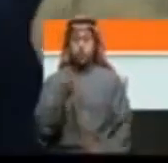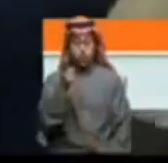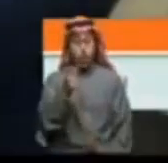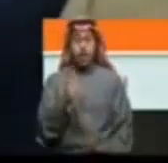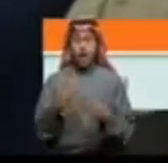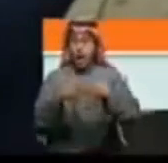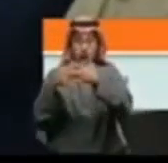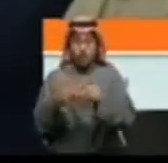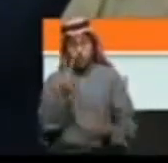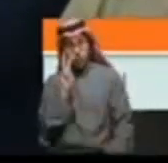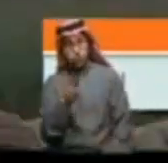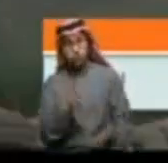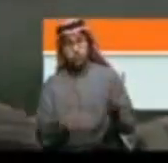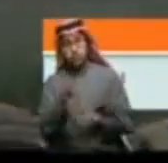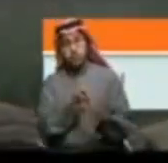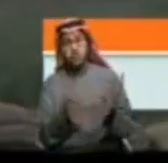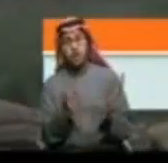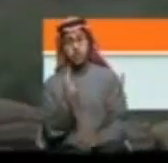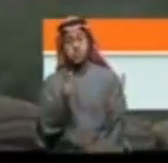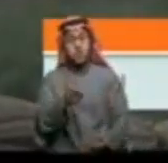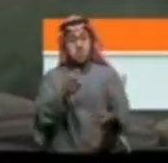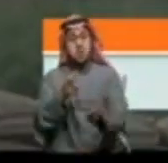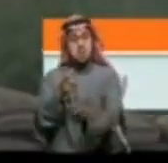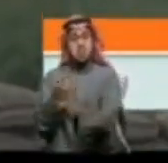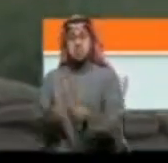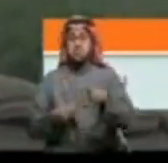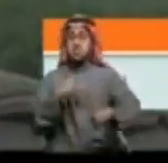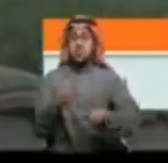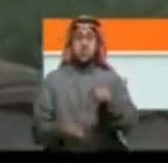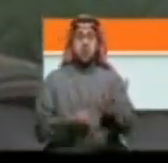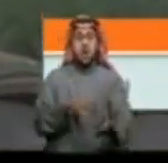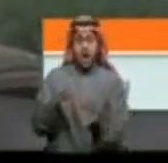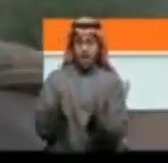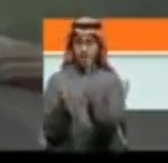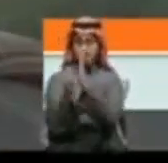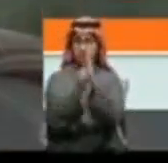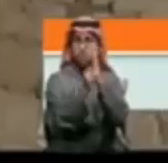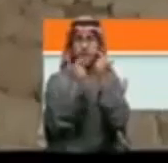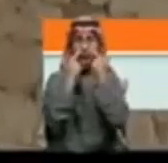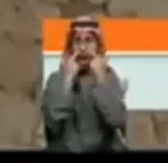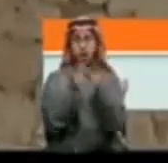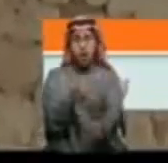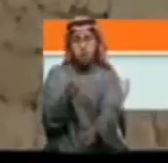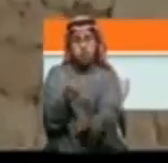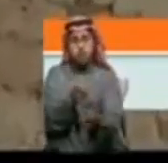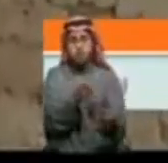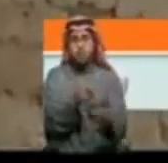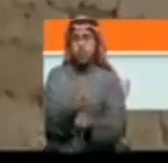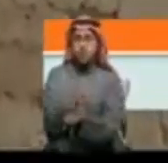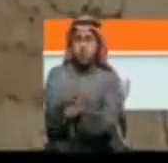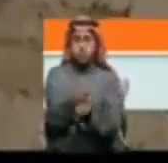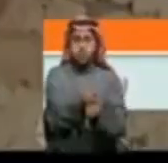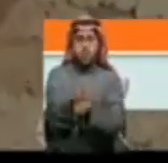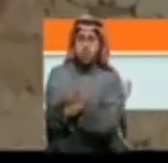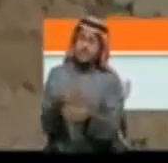الحديدة ومينائها. وبينما تستمر عناصر الحوثي بقصف أحياء سكنية ومواقع عسكرية لقوات الجيش